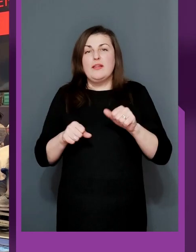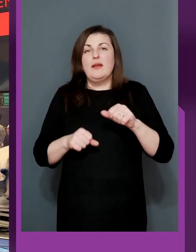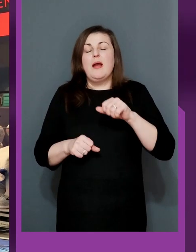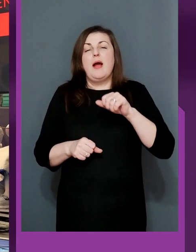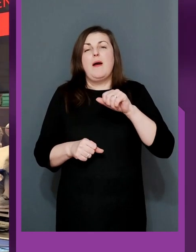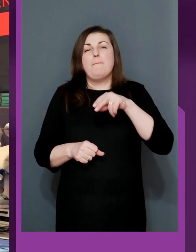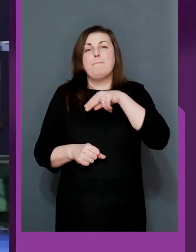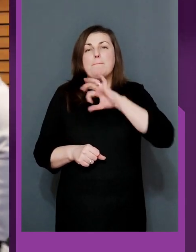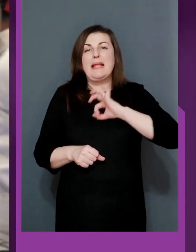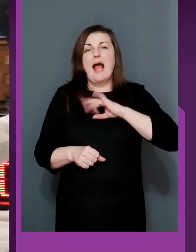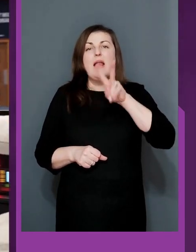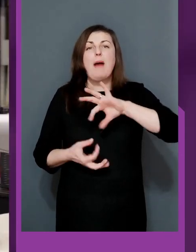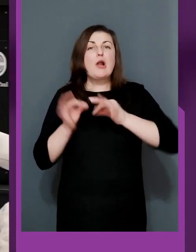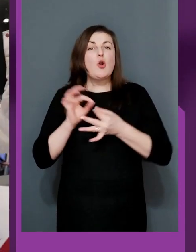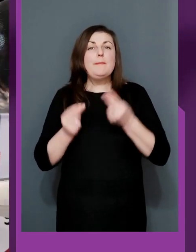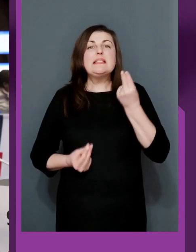паралімпійських